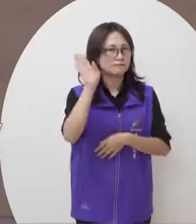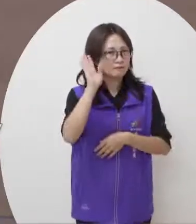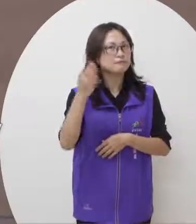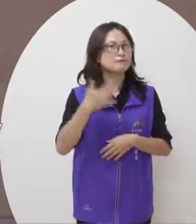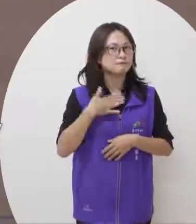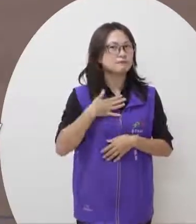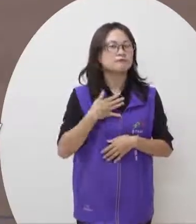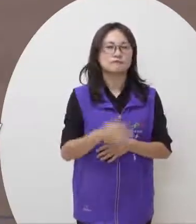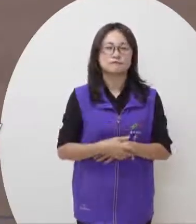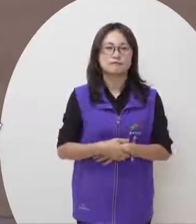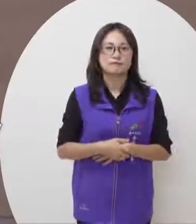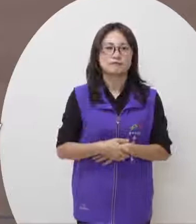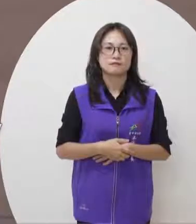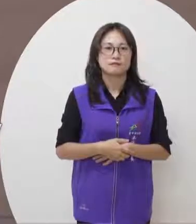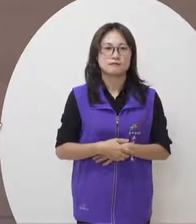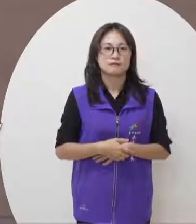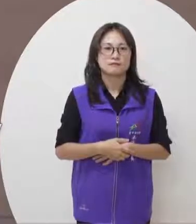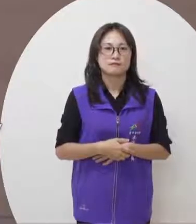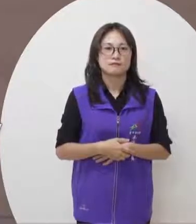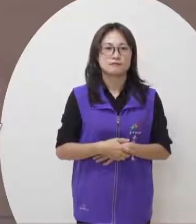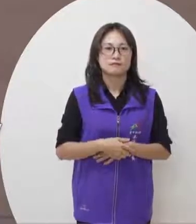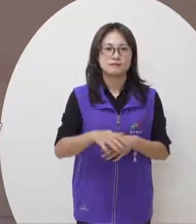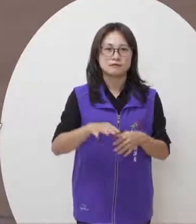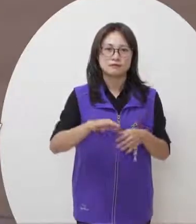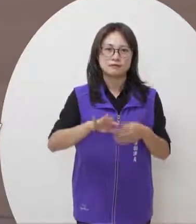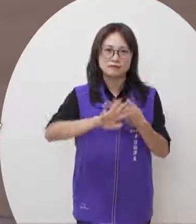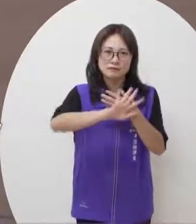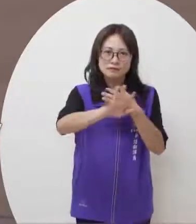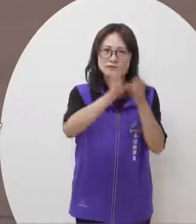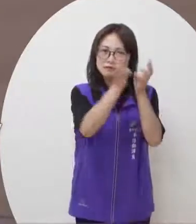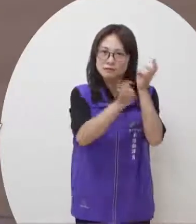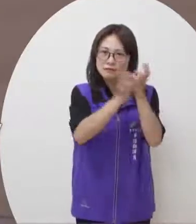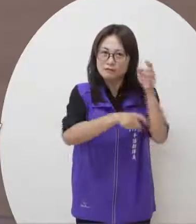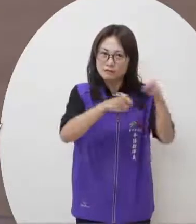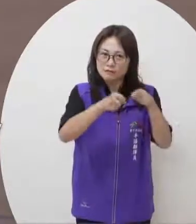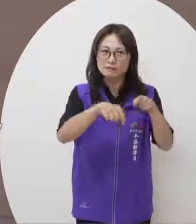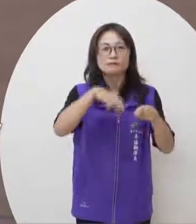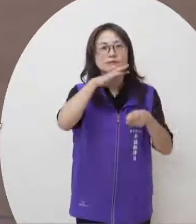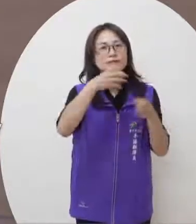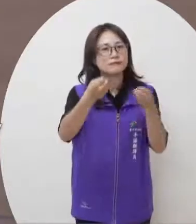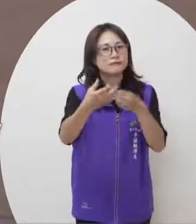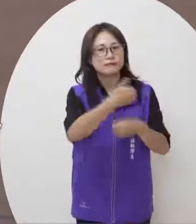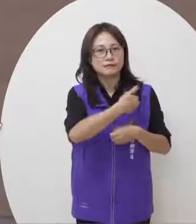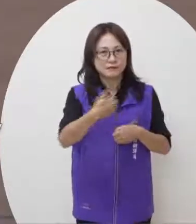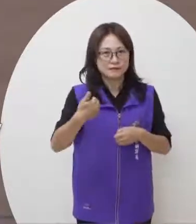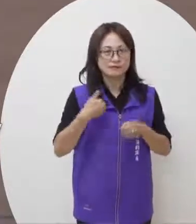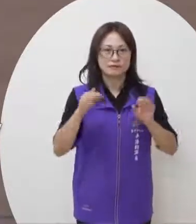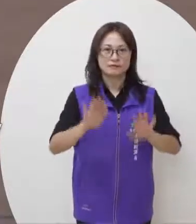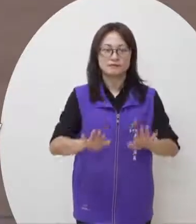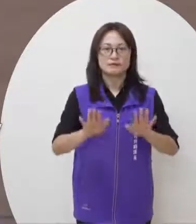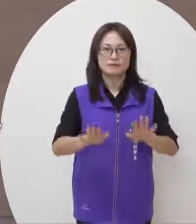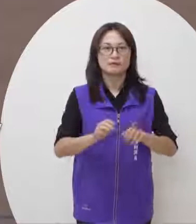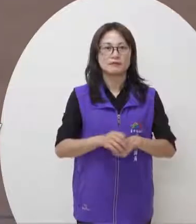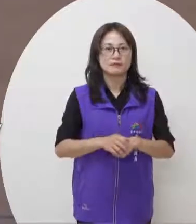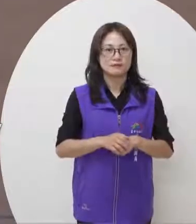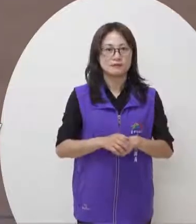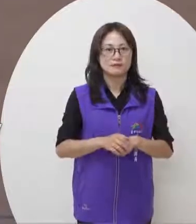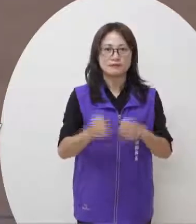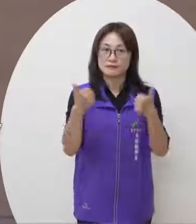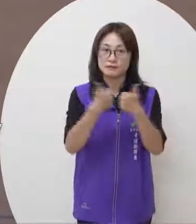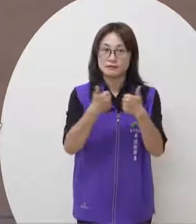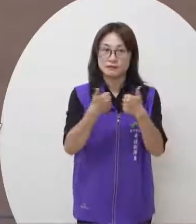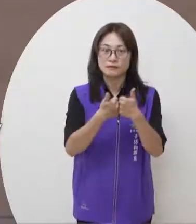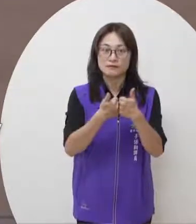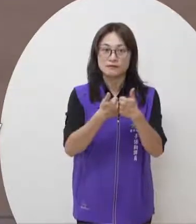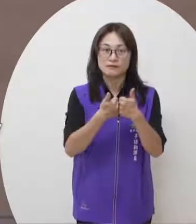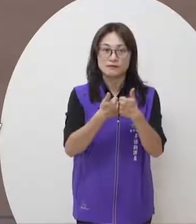了解。那至于其他的气象，也许我们待会可以再讨论。那我们现在先啊，把这个我们今天会议召开的